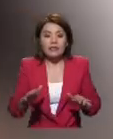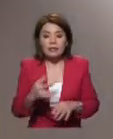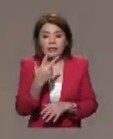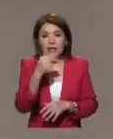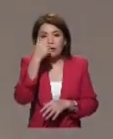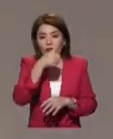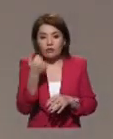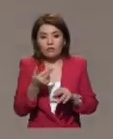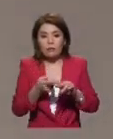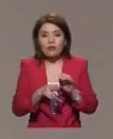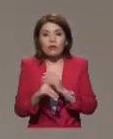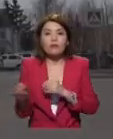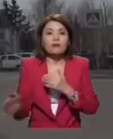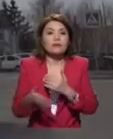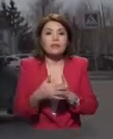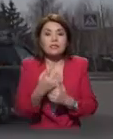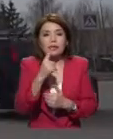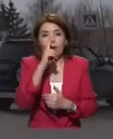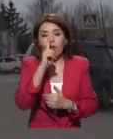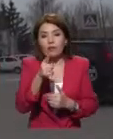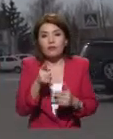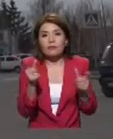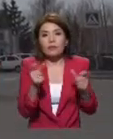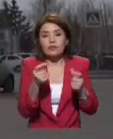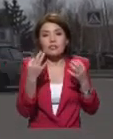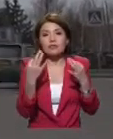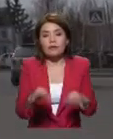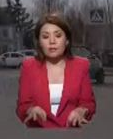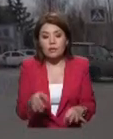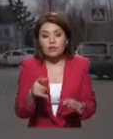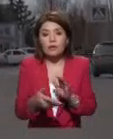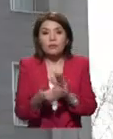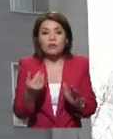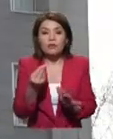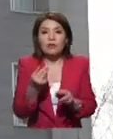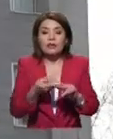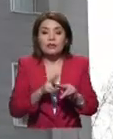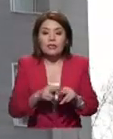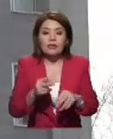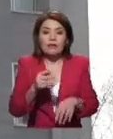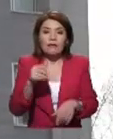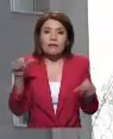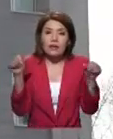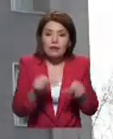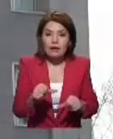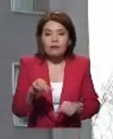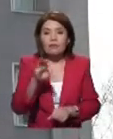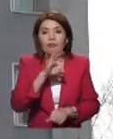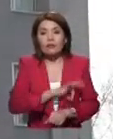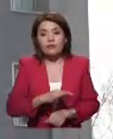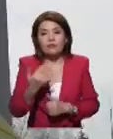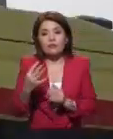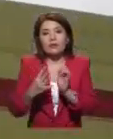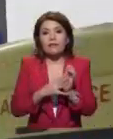свободы. Другой назначили наказание в виде 1 года ограничения свободы. Также взыскана компенсация морального вреда в пользу потерпевшей сумме 9